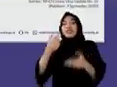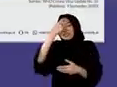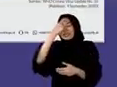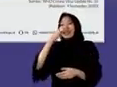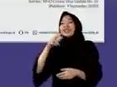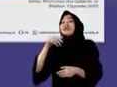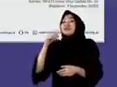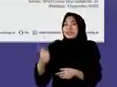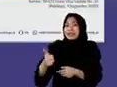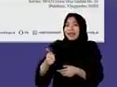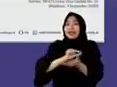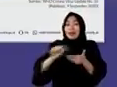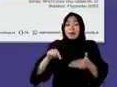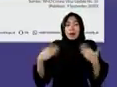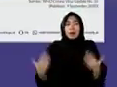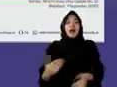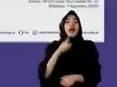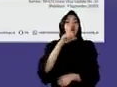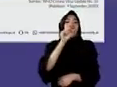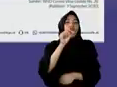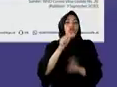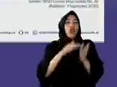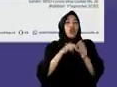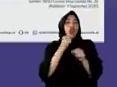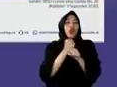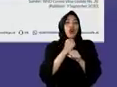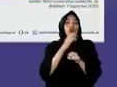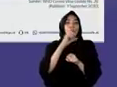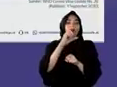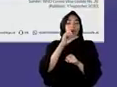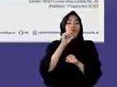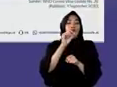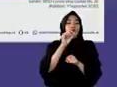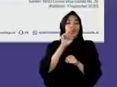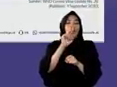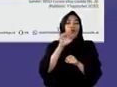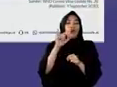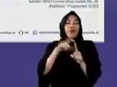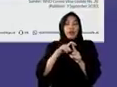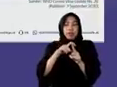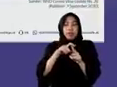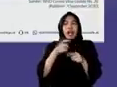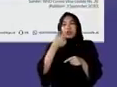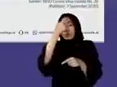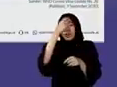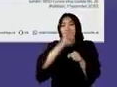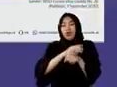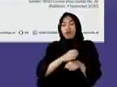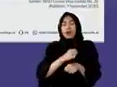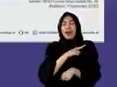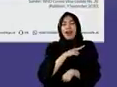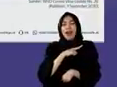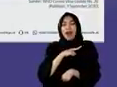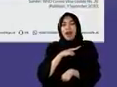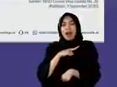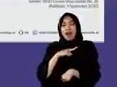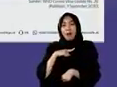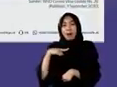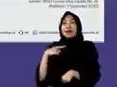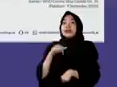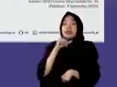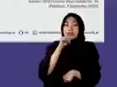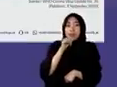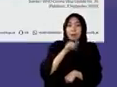sebagai long COVID. Hal ini dapat terjadi juga kepada mereka yang menderita gejala ringan. Mereka